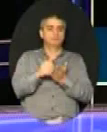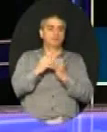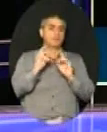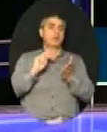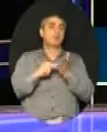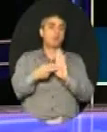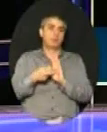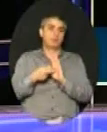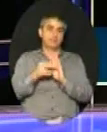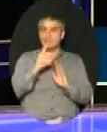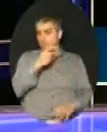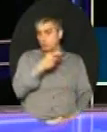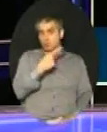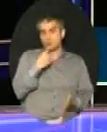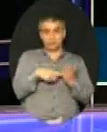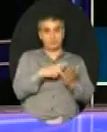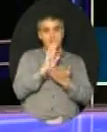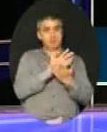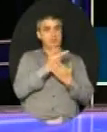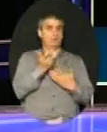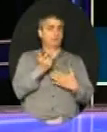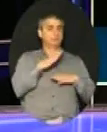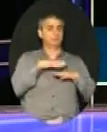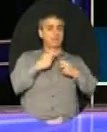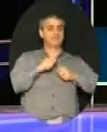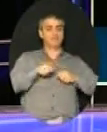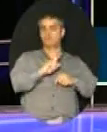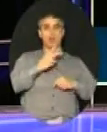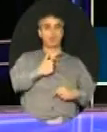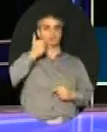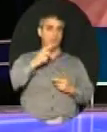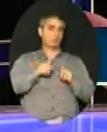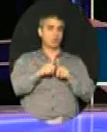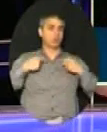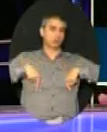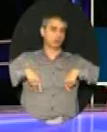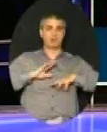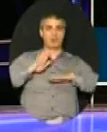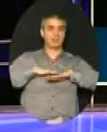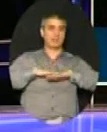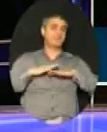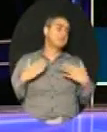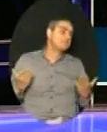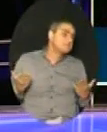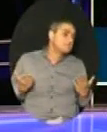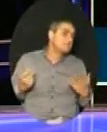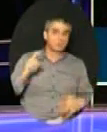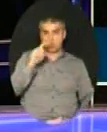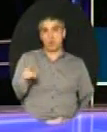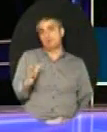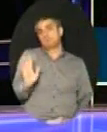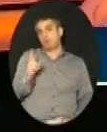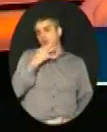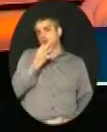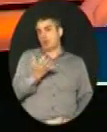דרכו הפוליטית, האם הוא למשל יחליט לכהן כחבר כנסת ולא כשר, כיושב ראש, בלי תפקיד אחר, זו תהיה השאלה